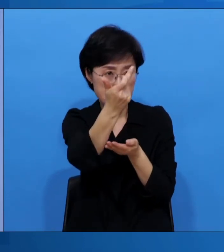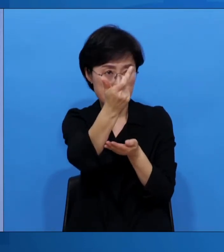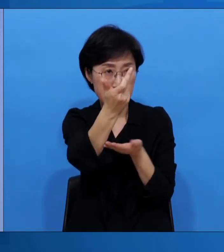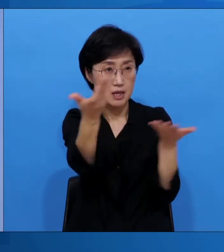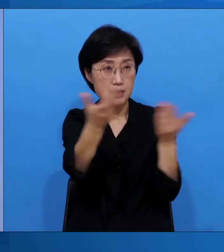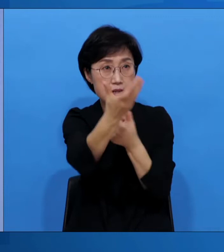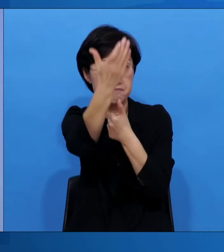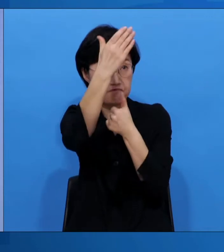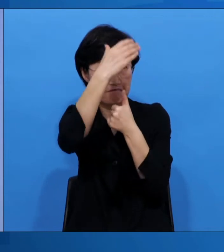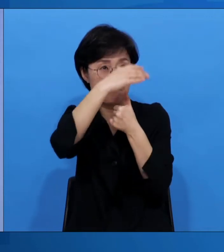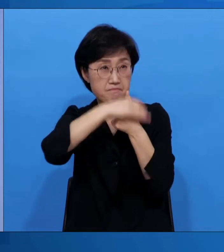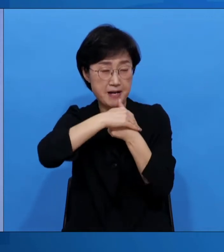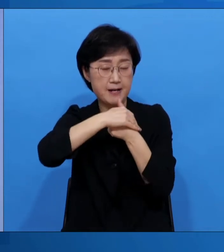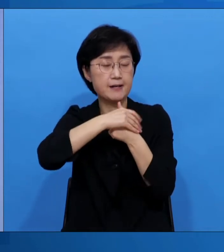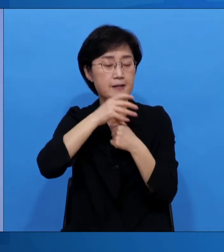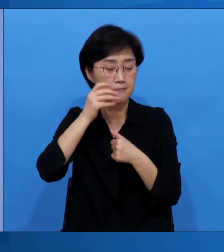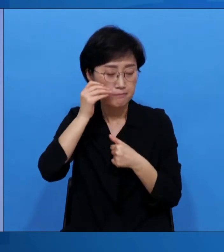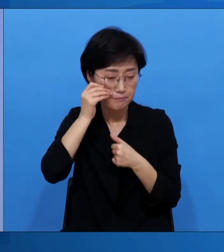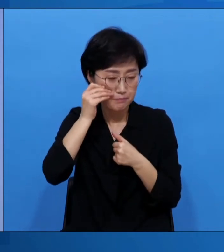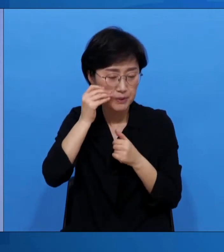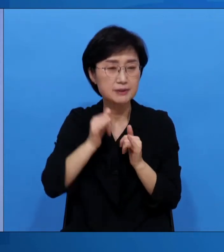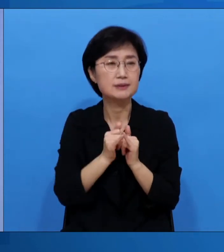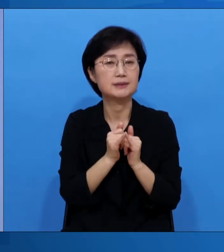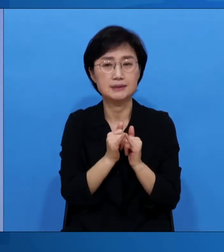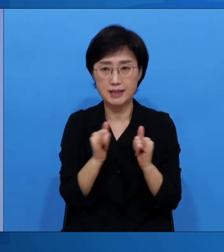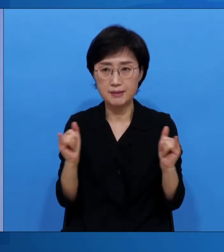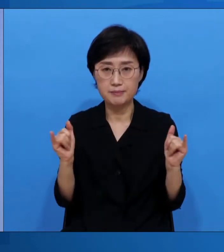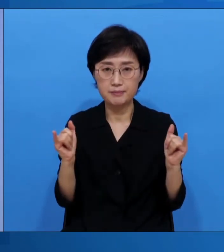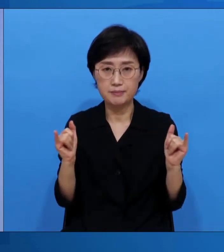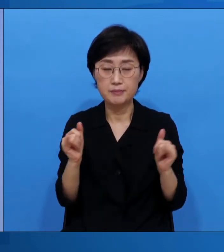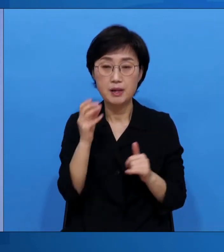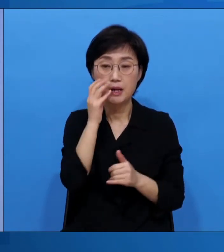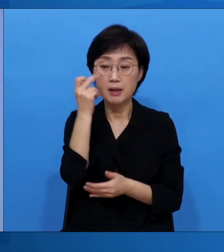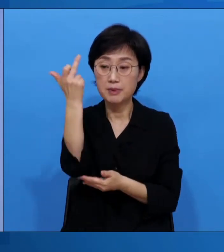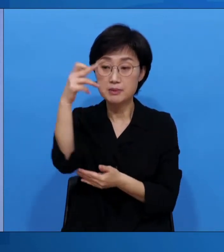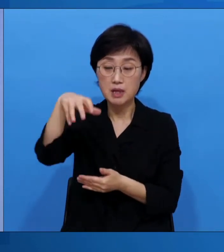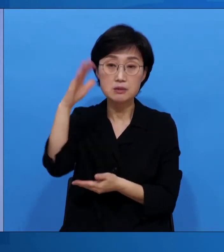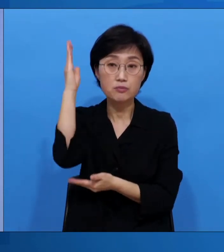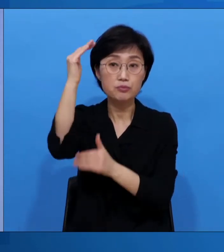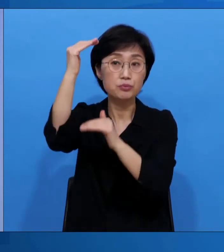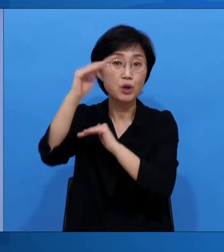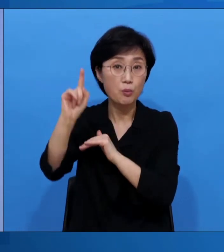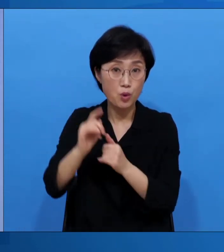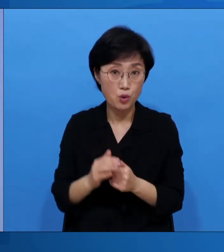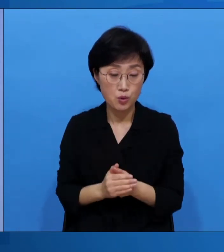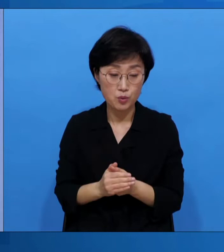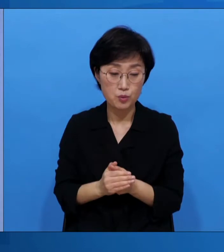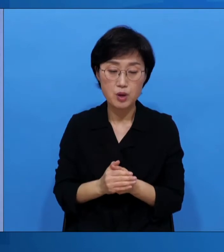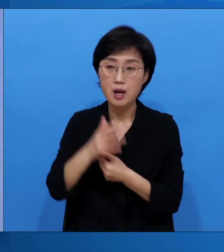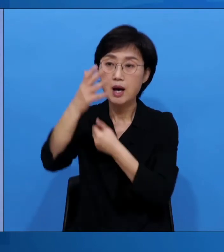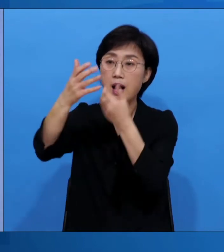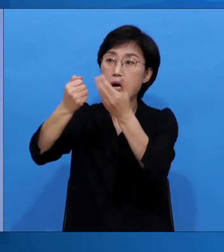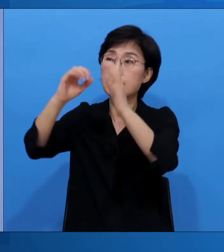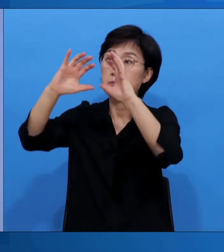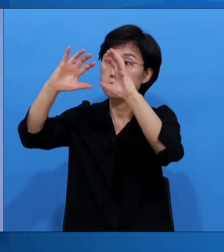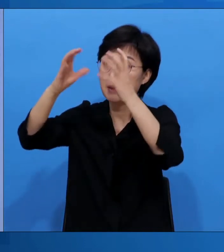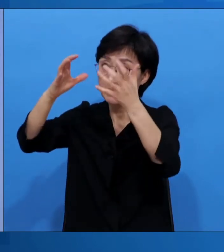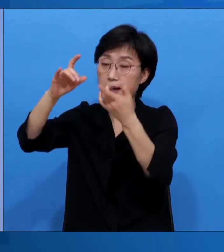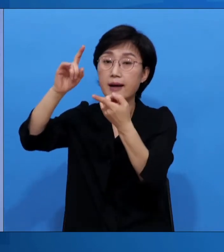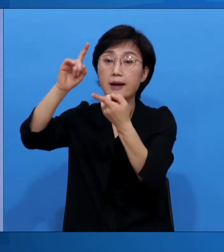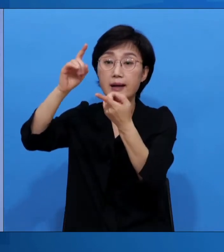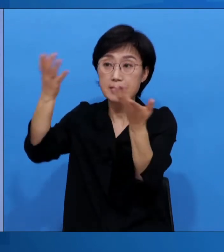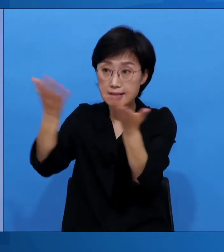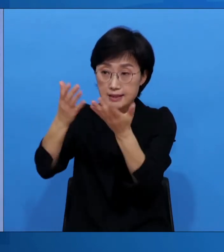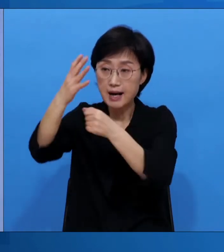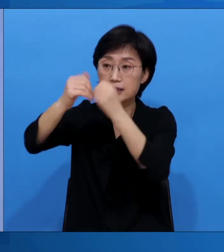These are the people who have been commissioned out from Mount of Olives. 감남산에서 뭐라고 했죠? Now what did they what happened? 하나님 나라의 일을 40일 동안 설명했다.